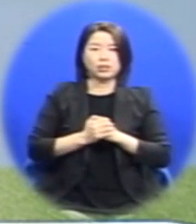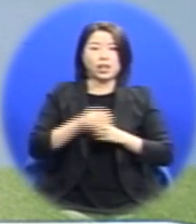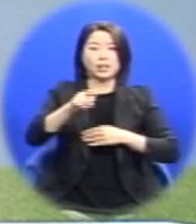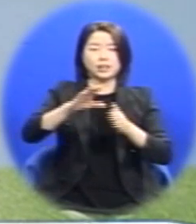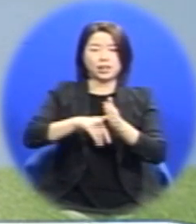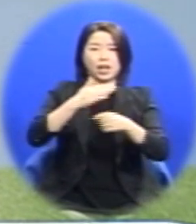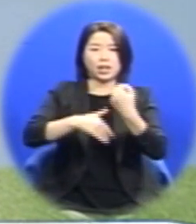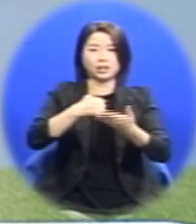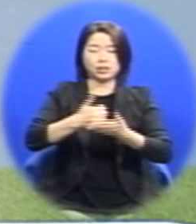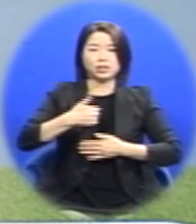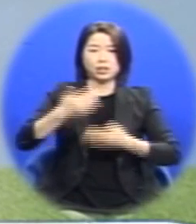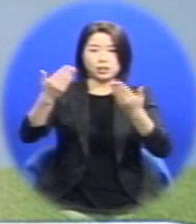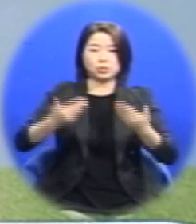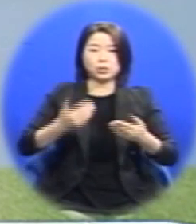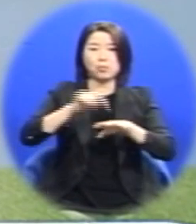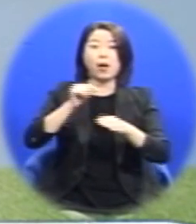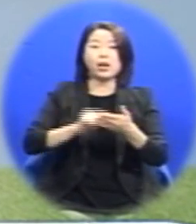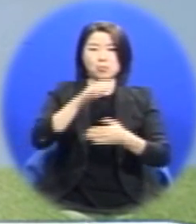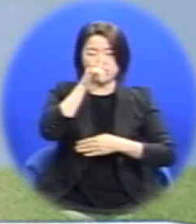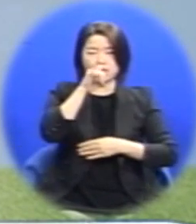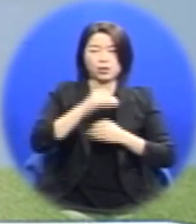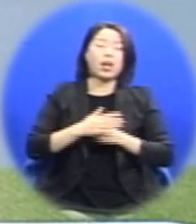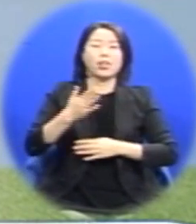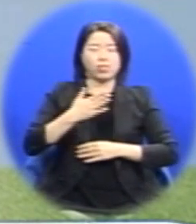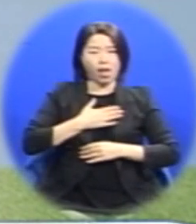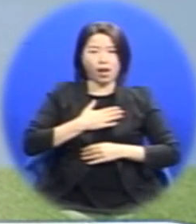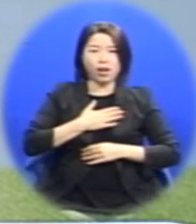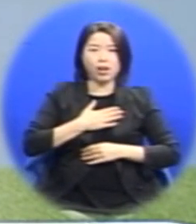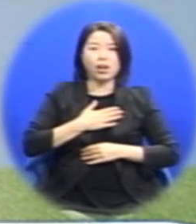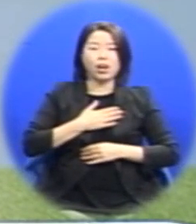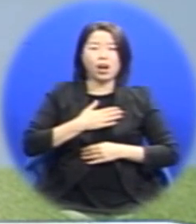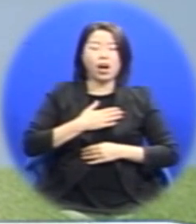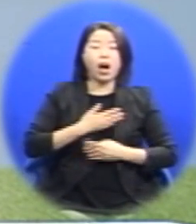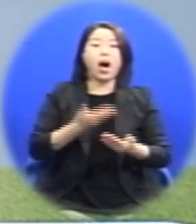그때 하나님께서 제게 주신 마음이 있었어요. 내가 구하고 받은 줄로 믿으라.